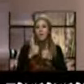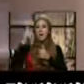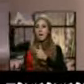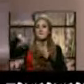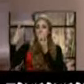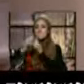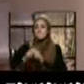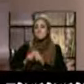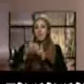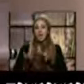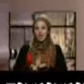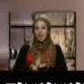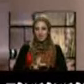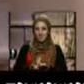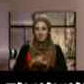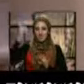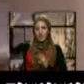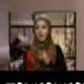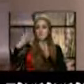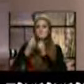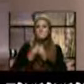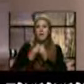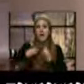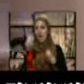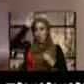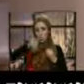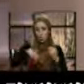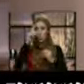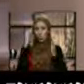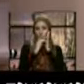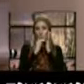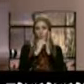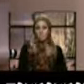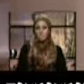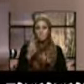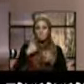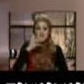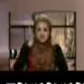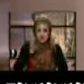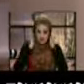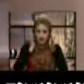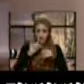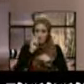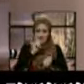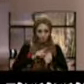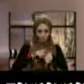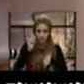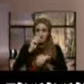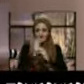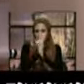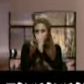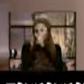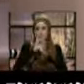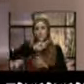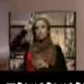ذمة الله، من يدافع عنه طوال اليوم؟ وبعدين صاحب مكتئب والشيطان بقى الله، هذه دي عوائد من غير تخرق.